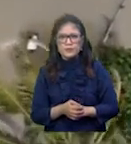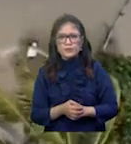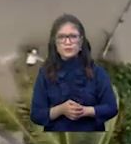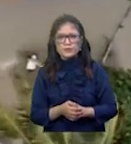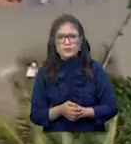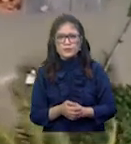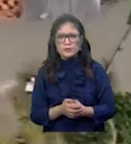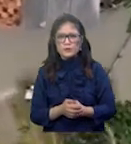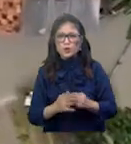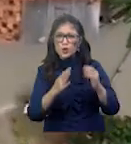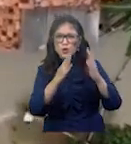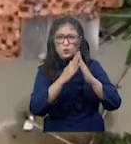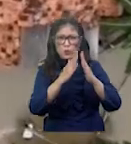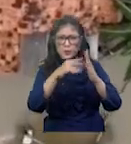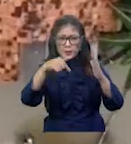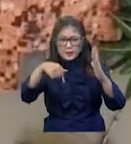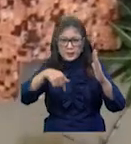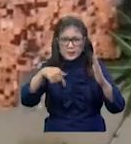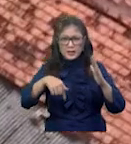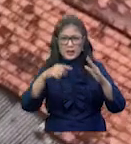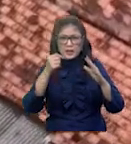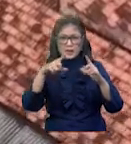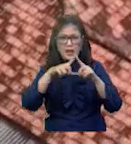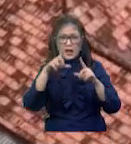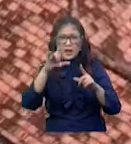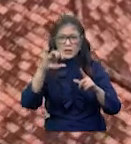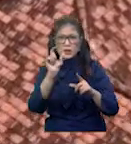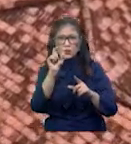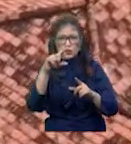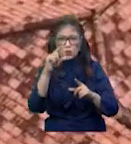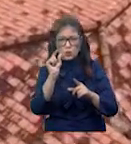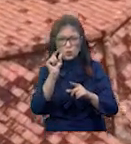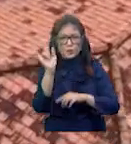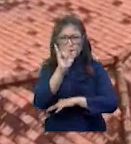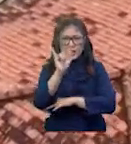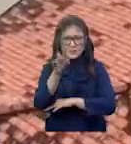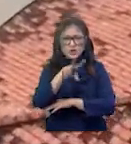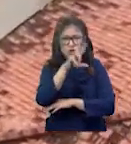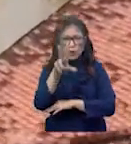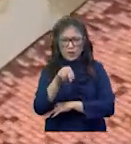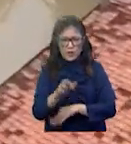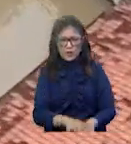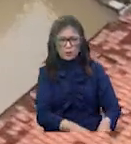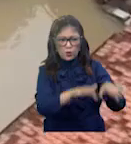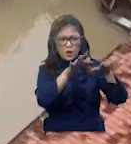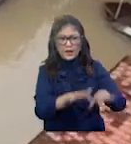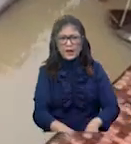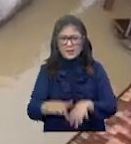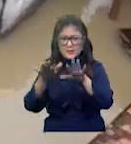Ratusan rumah warga di Kampung Kaliulu, Desa Tanjung Sari, Kabupaten Bekasi, Jawa Barat terendam banjir dengan ketinggian mencapai 1,5 meter.